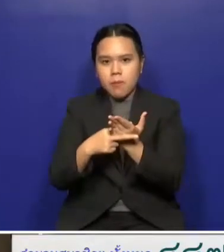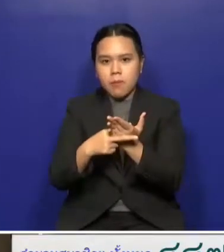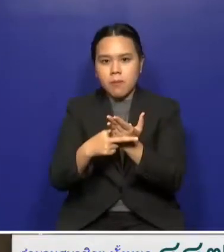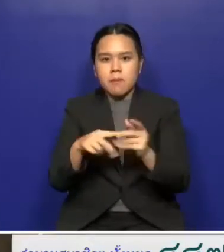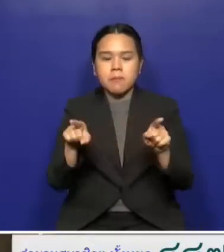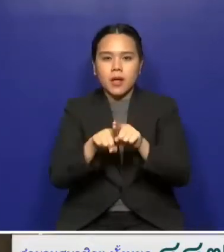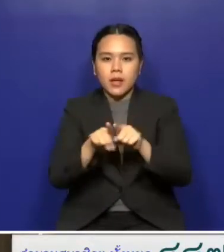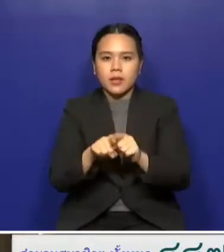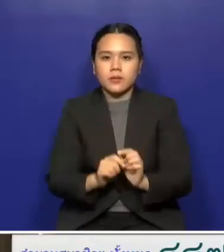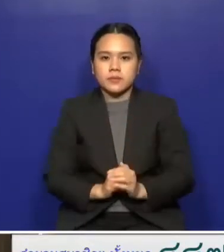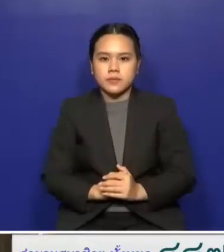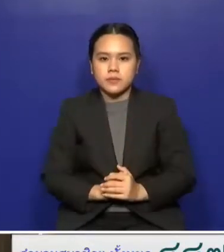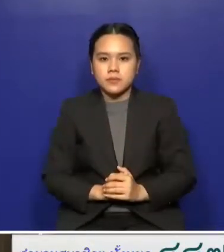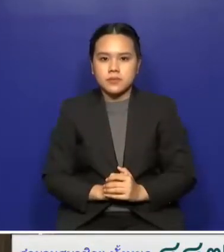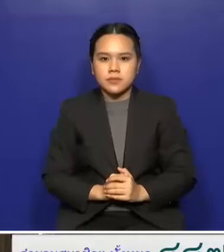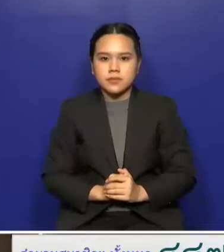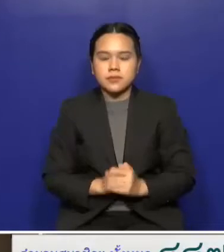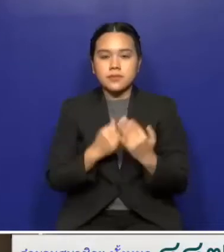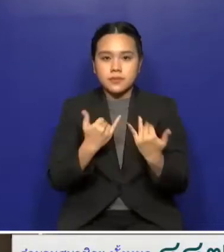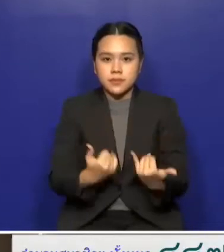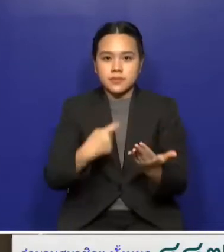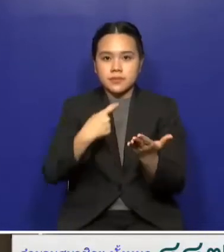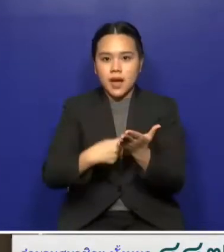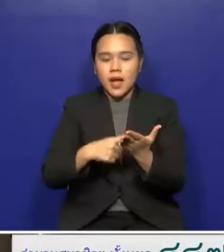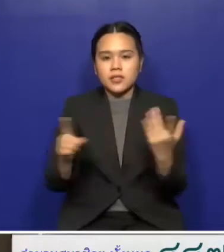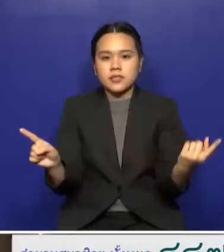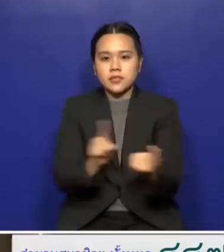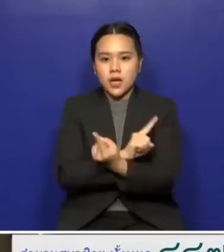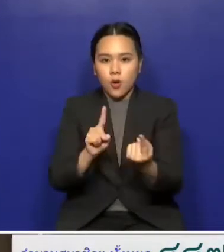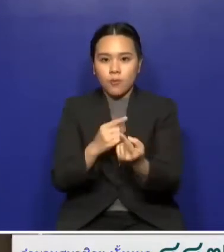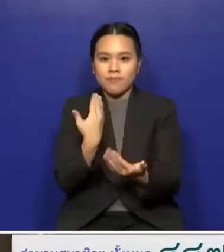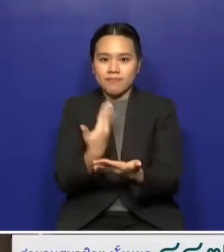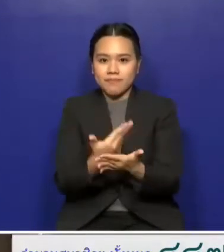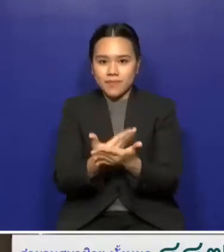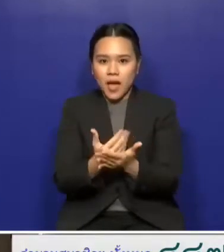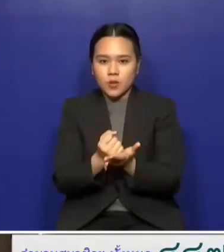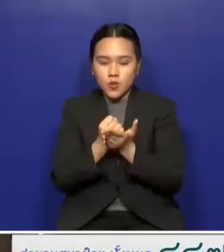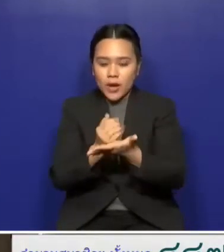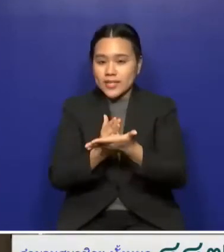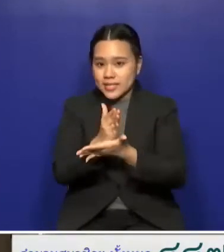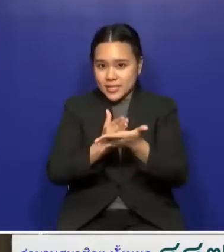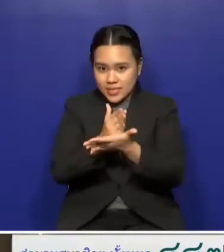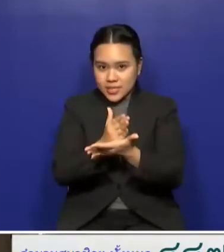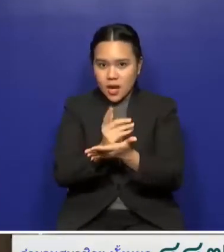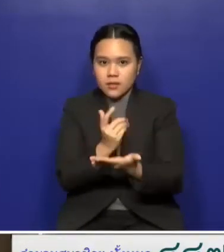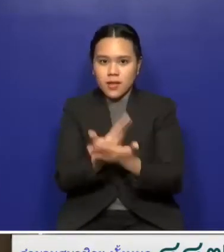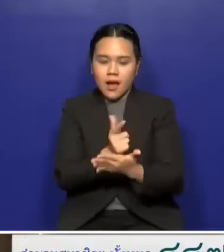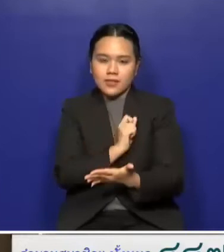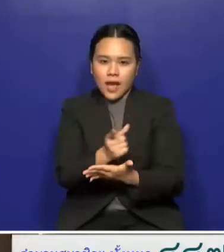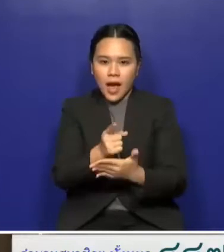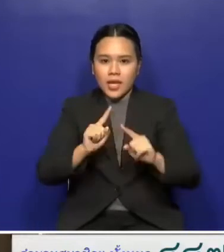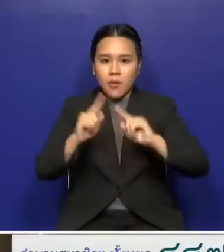กันถึงแม้ว่าประกันสังคมจะช่วยจ่ายรายได้ให้ครึ่งหนึ่งตามกฎของกระทรวงแต่ผู้ได้รับผลกระทบไม่